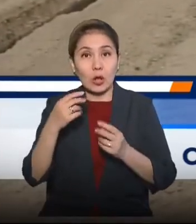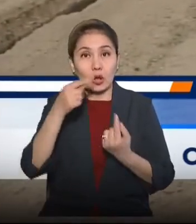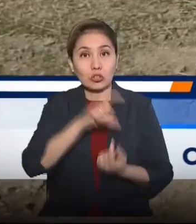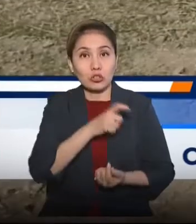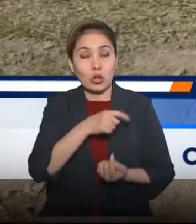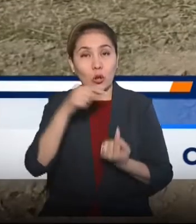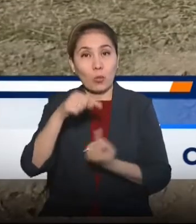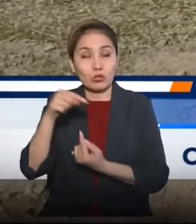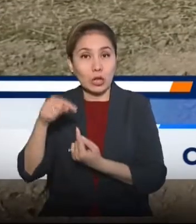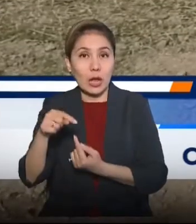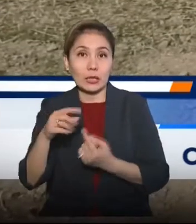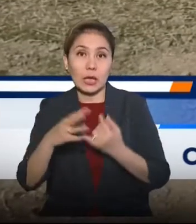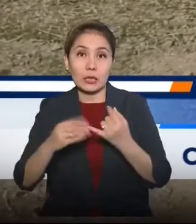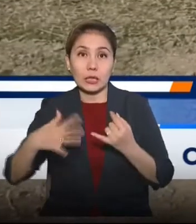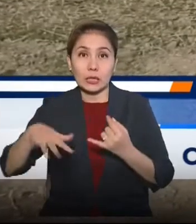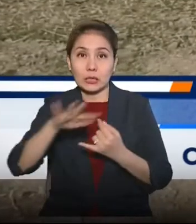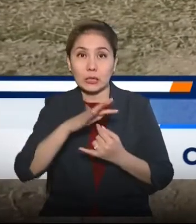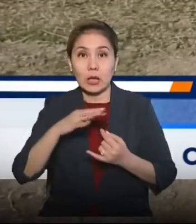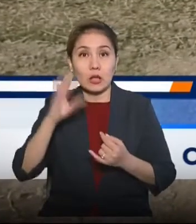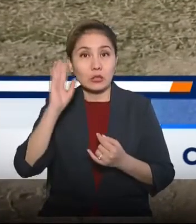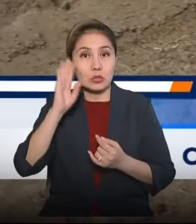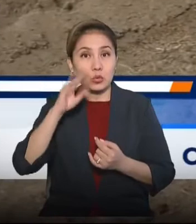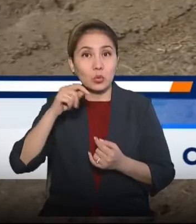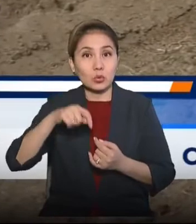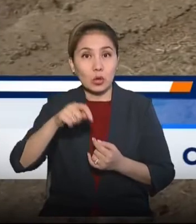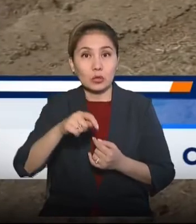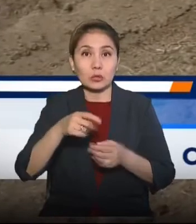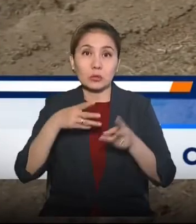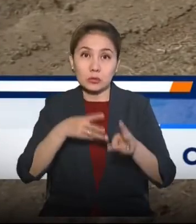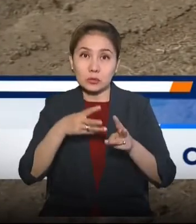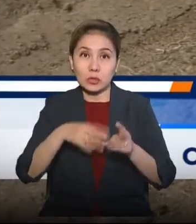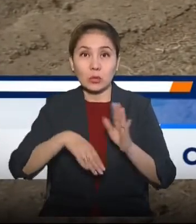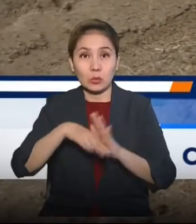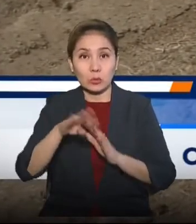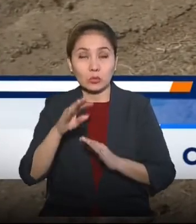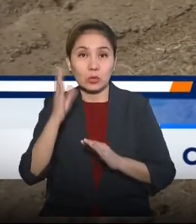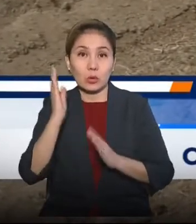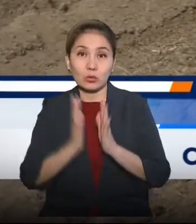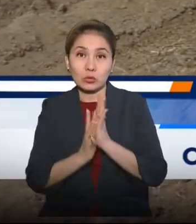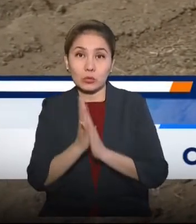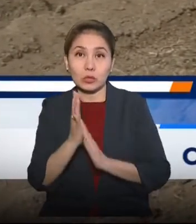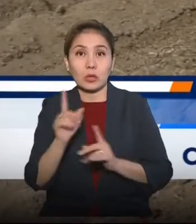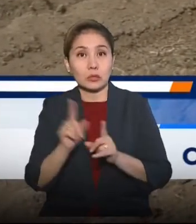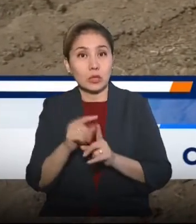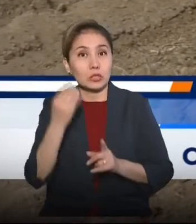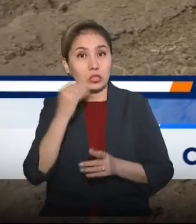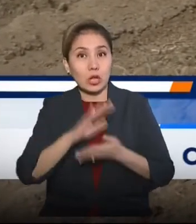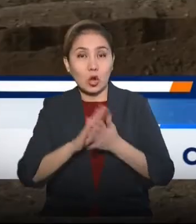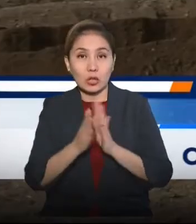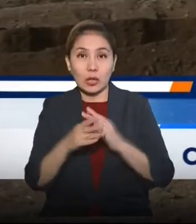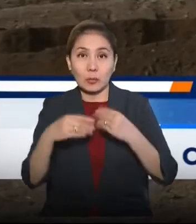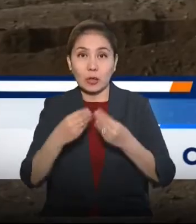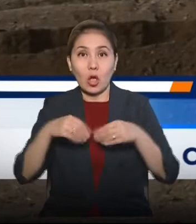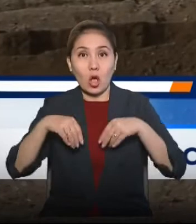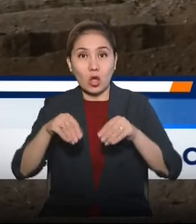mo'ljallangan asosiy yer maydonlarda egatlab sug'orish usulidan ko'ra tomchilatib sug'orishda o'simlik o'sishi uchun maqbul sharoit yaratiladi.